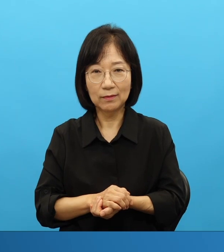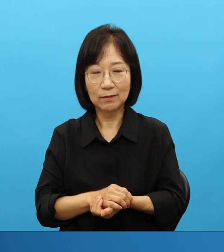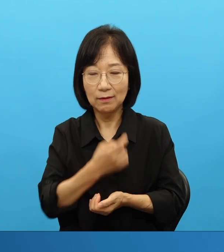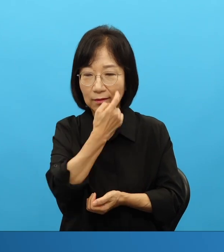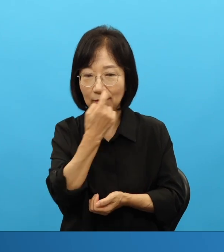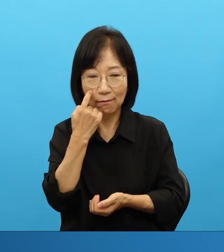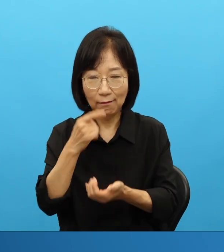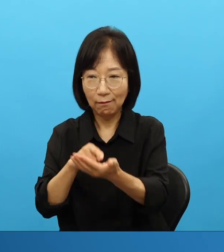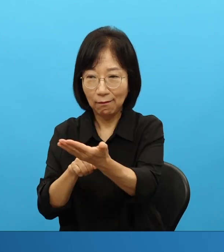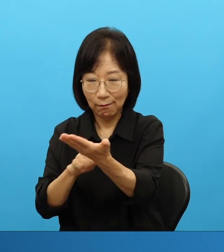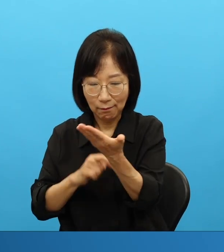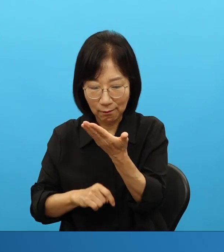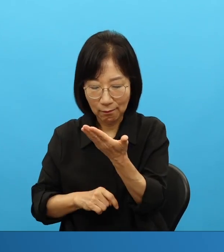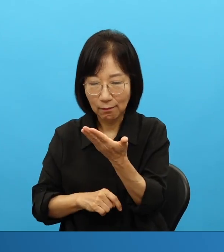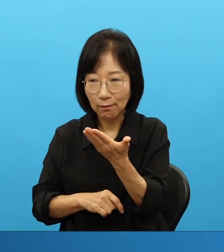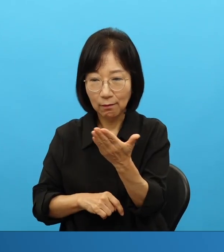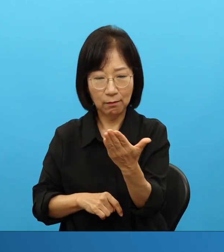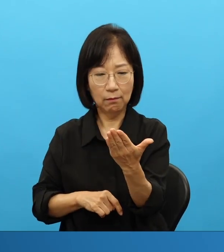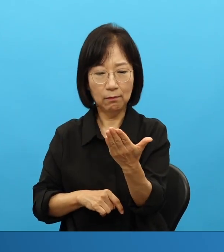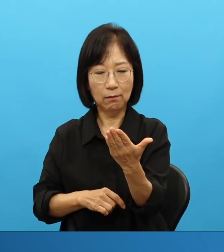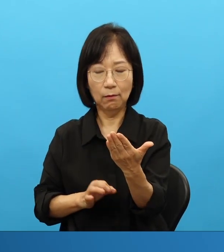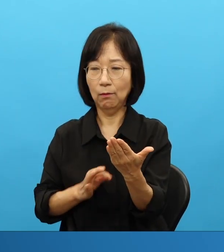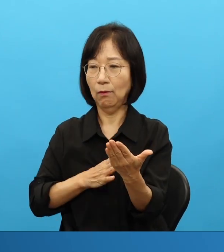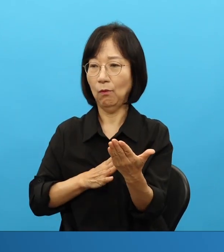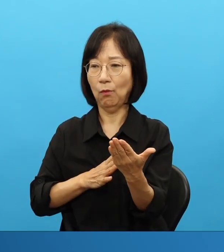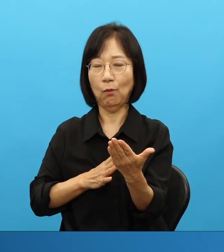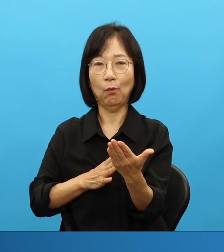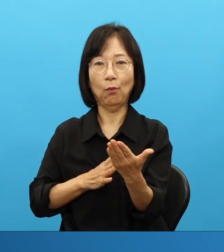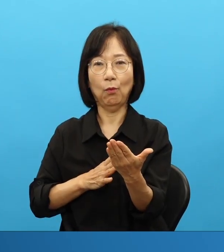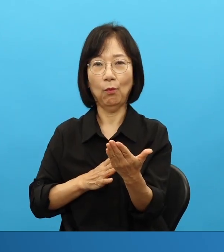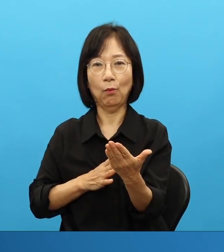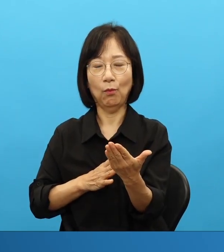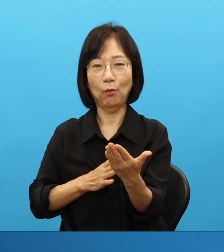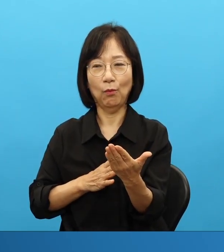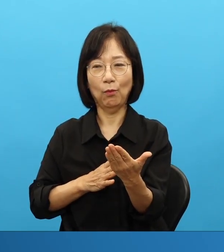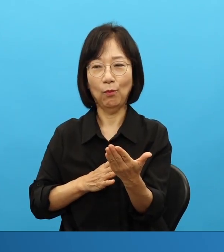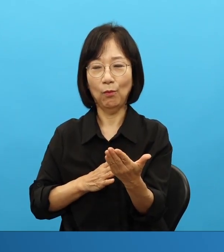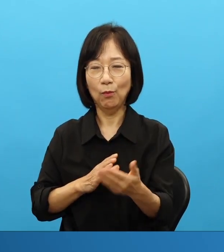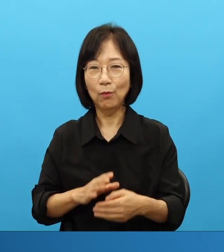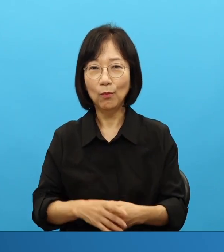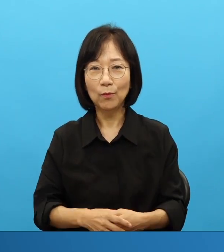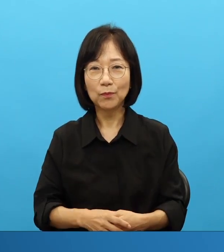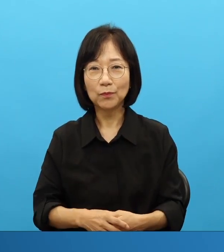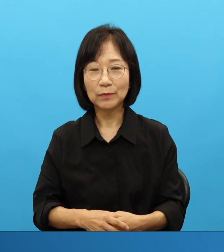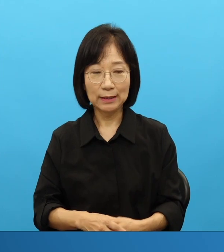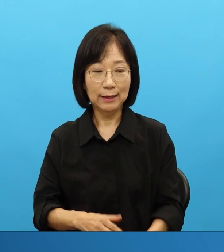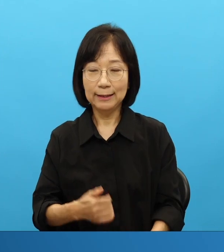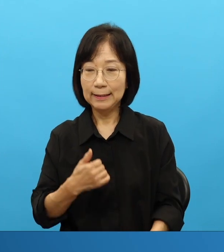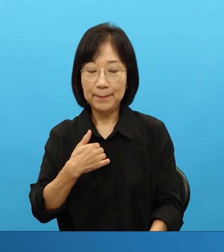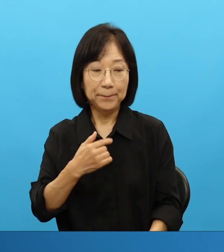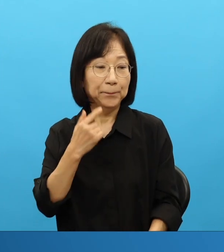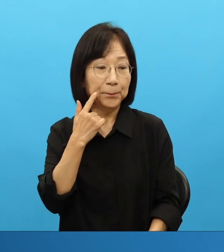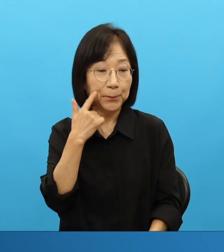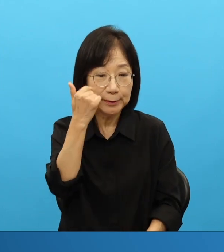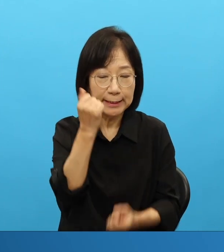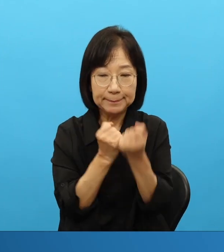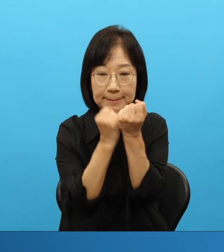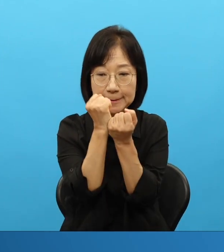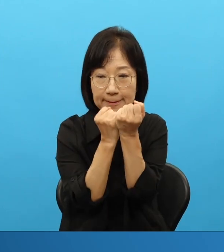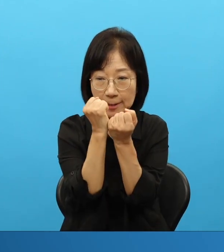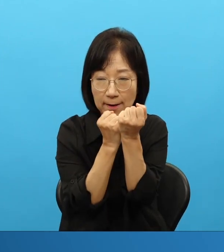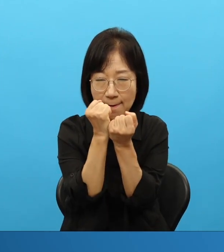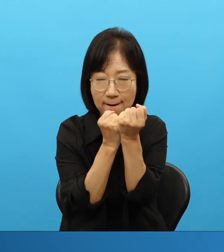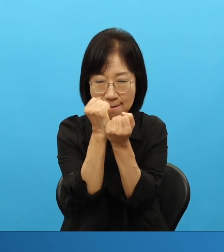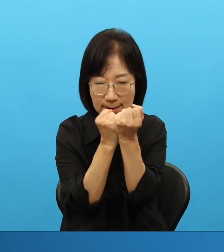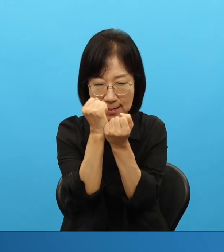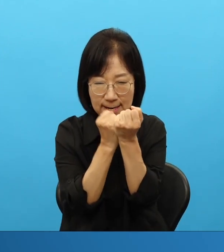And they showed me what I had written. 놀란 거예요. And I was taken aback. 그 제가 목사님 말씀 중 그대로 지금 의사가